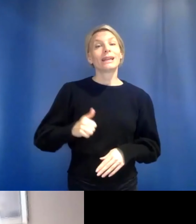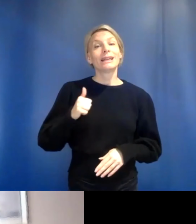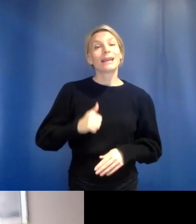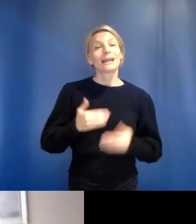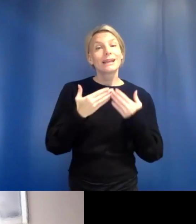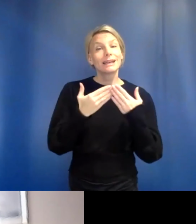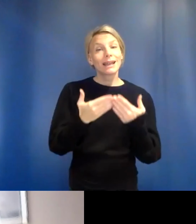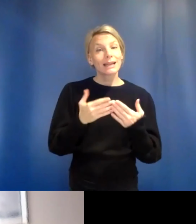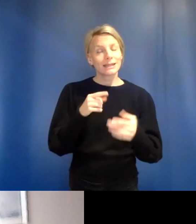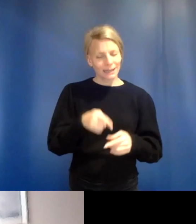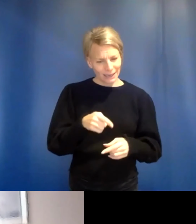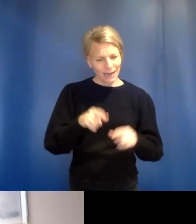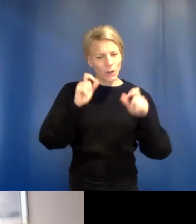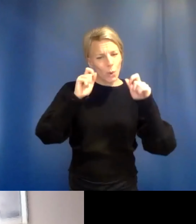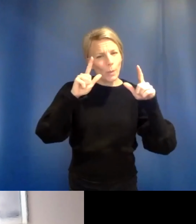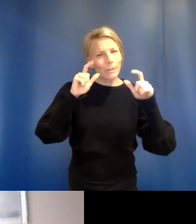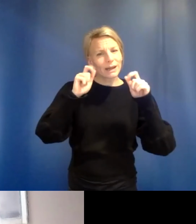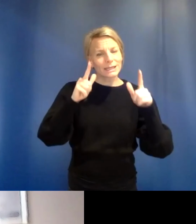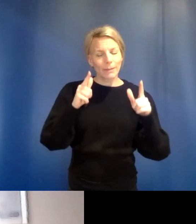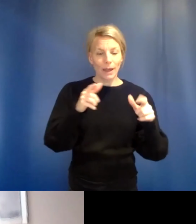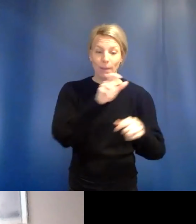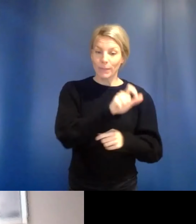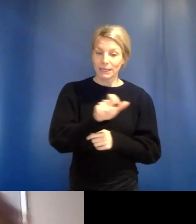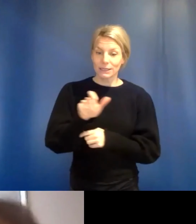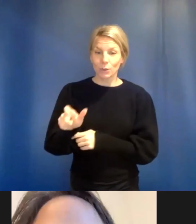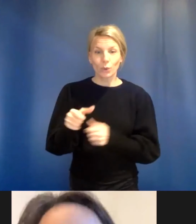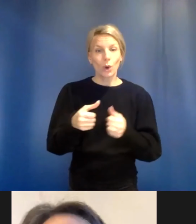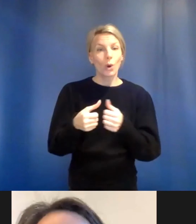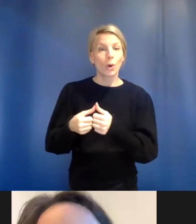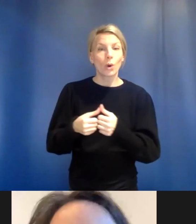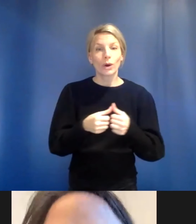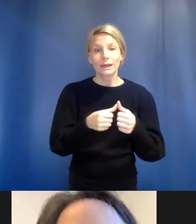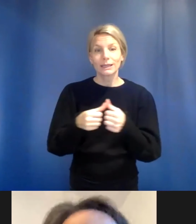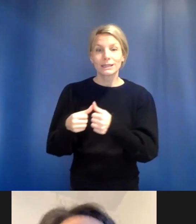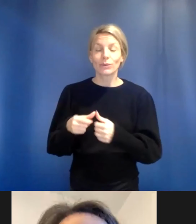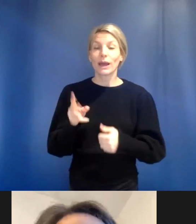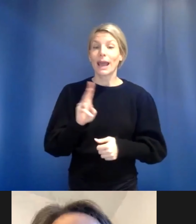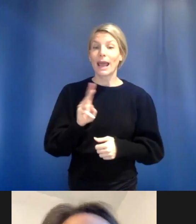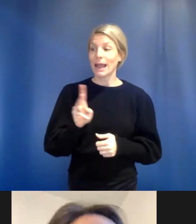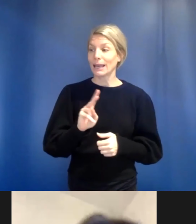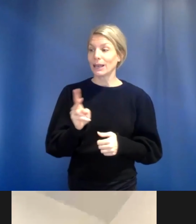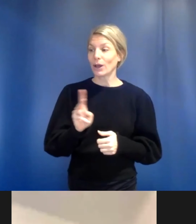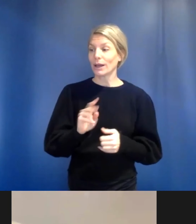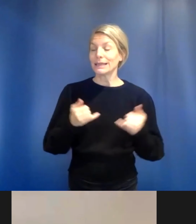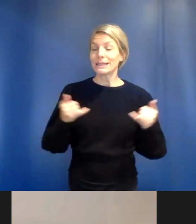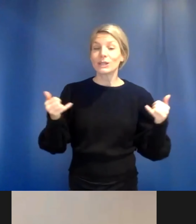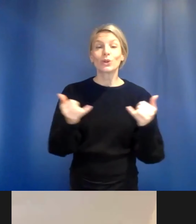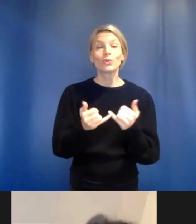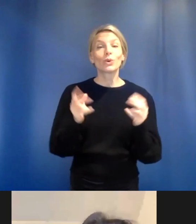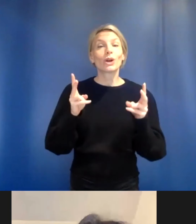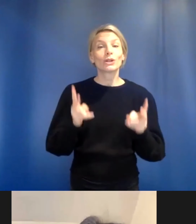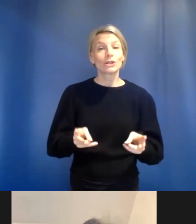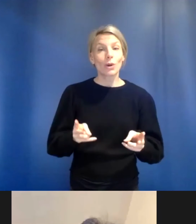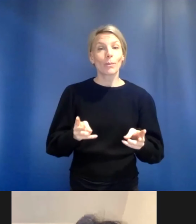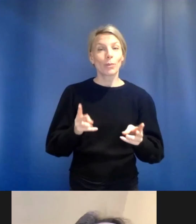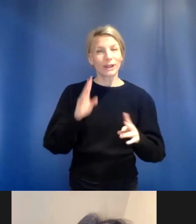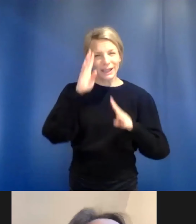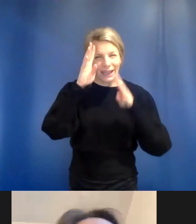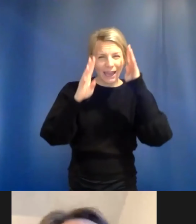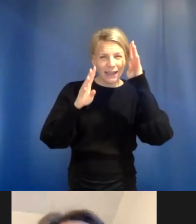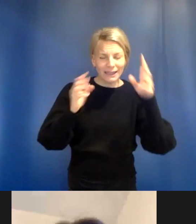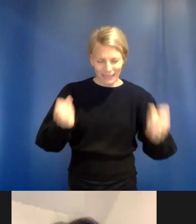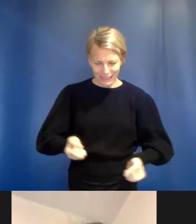uppmärksammar personer, organisationer eller institutioner som på ett kreativt, inspirerande och